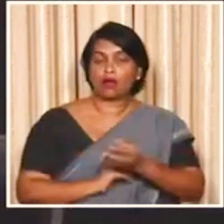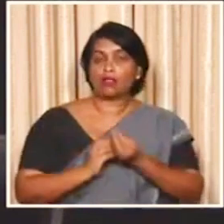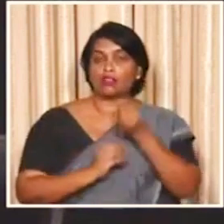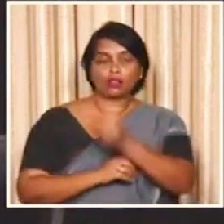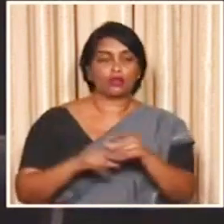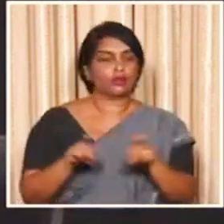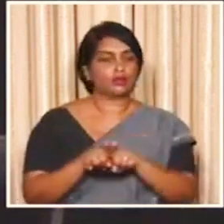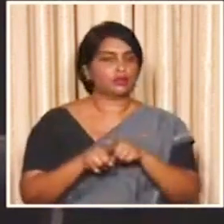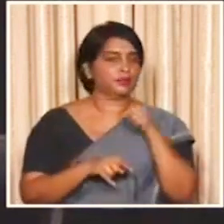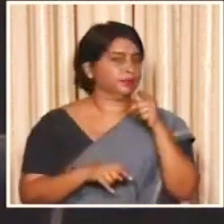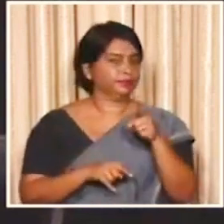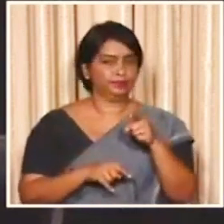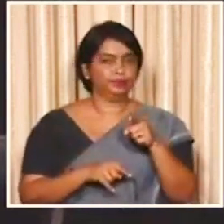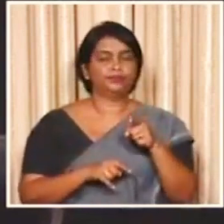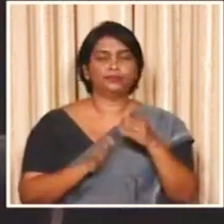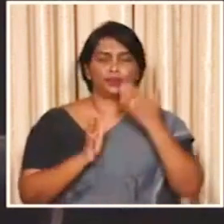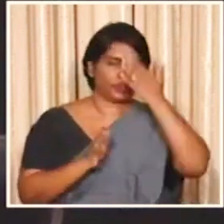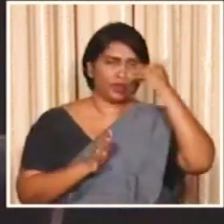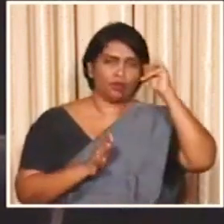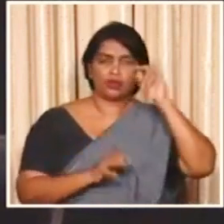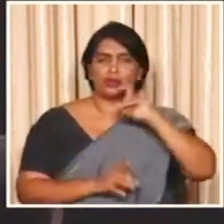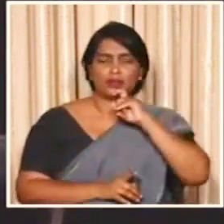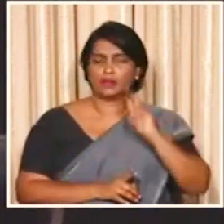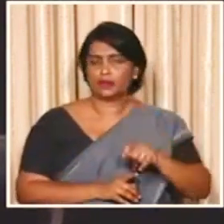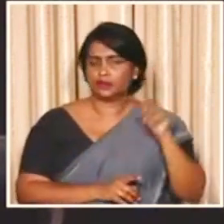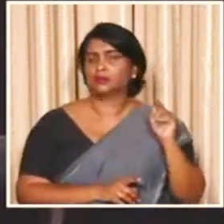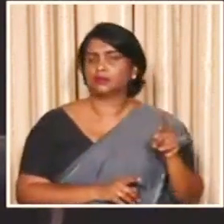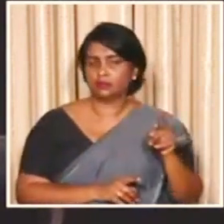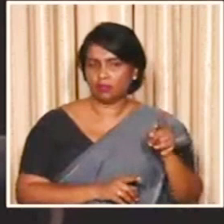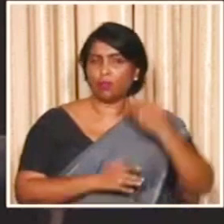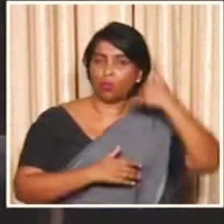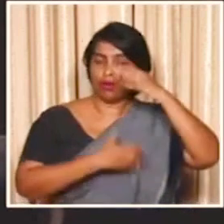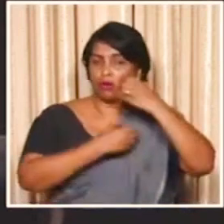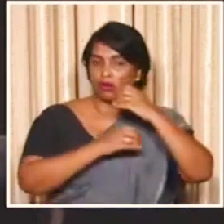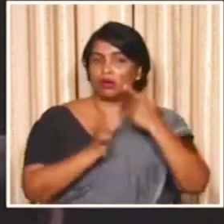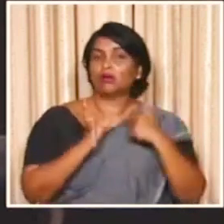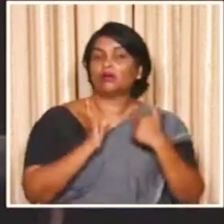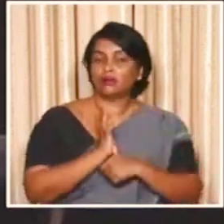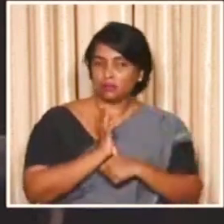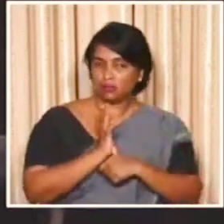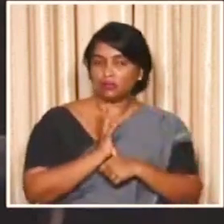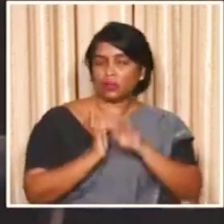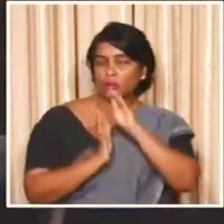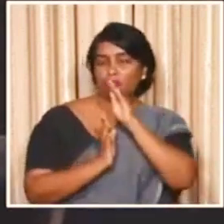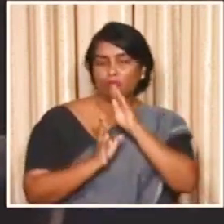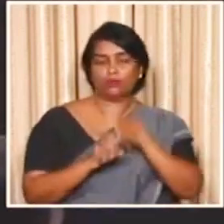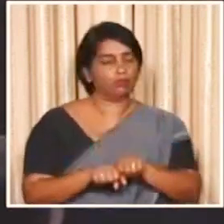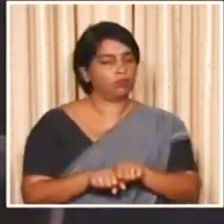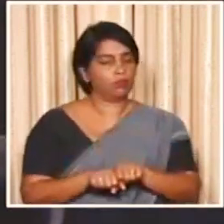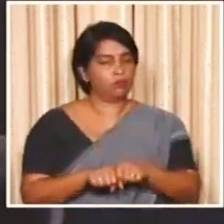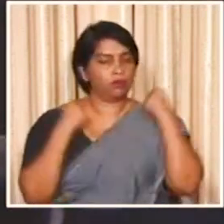දුන්නා වගේ දෙයක් තමයි එතන වෙලා තියෙන්නේ. මේ මුලිතියු මහේස්ත්‍රාත්වරයා අත වශයෙන්ම පුරාවිද්‍යා ආඥා පනත අමු